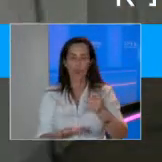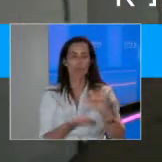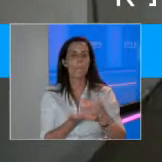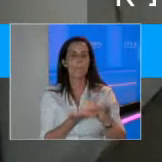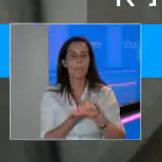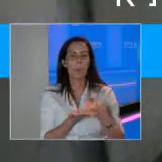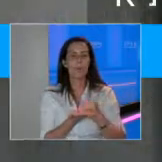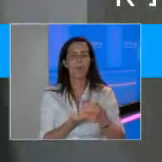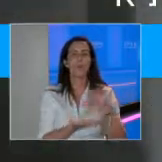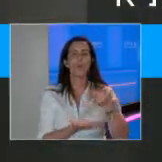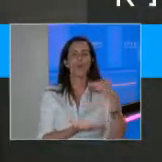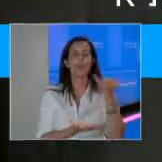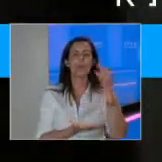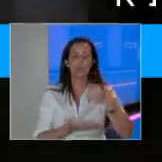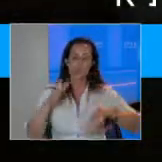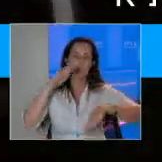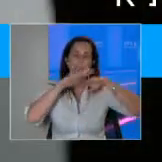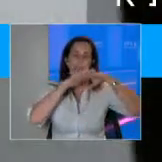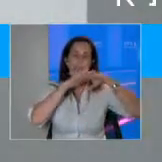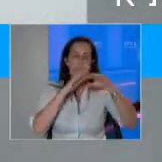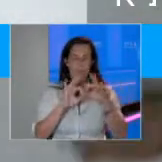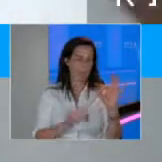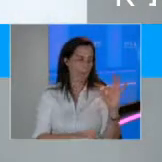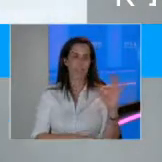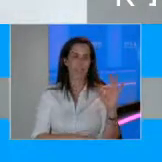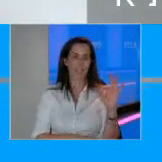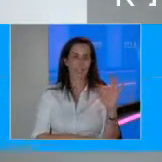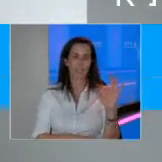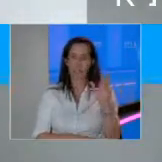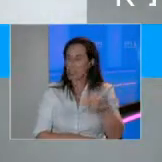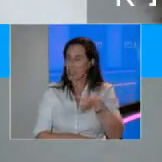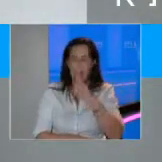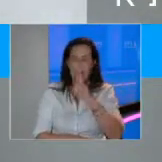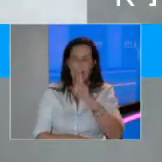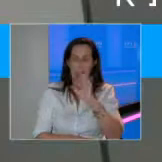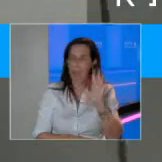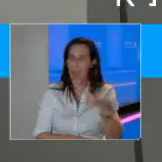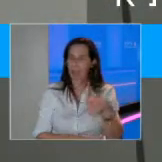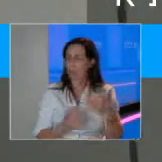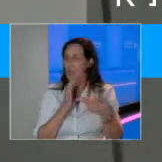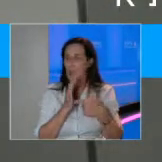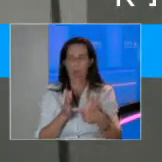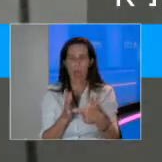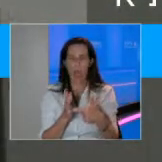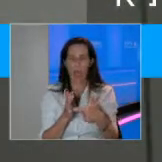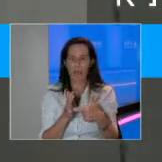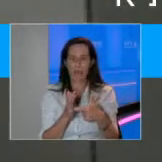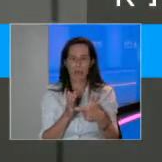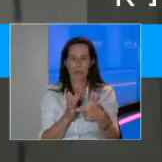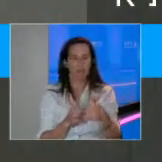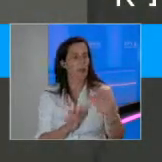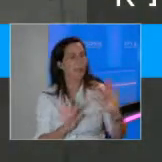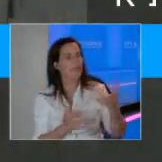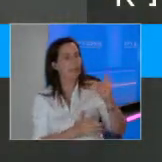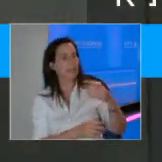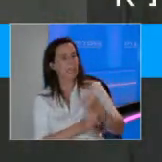מינימום, אלא יש תמיד את המקסימום. זה מתחיל מאפס. יש מעט מאוד נושא חובה, כמו על רצח מה... אז מה